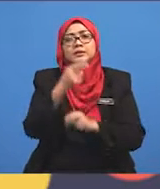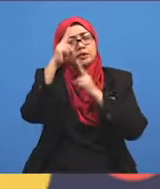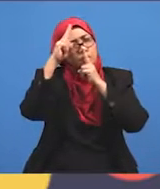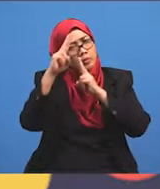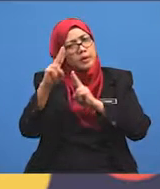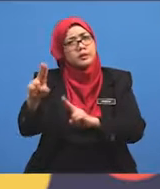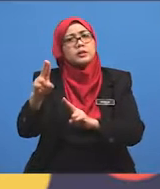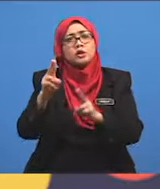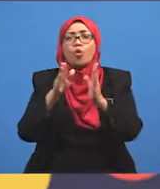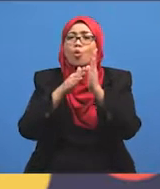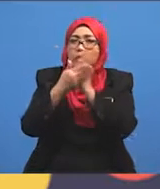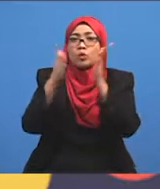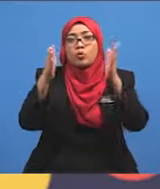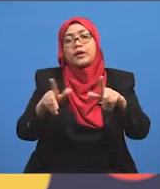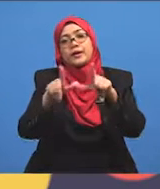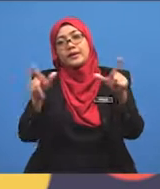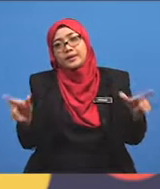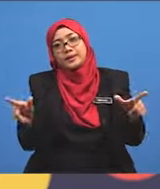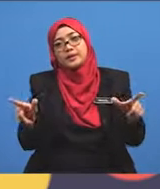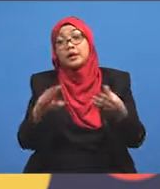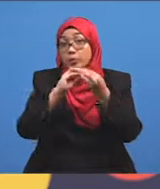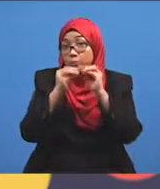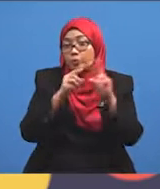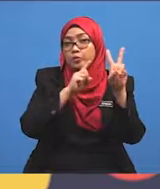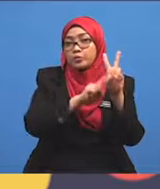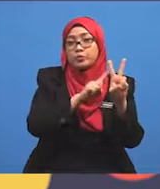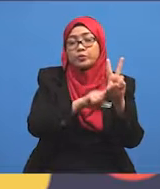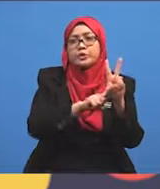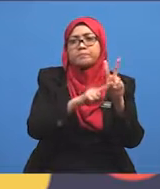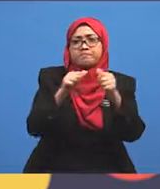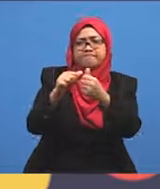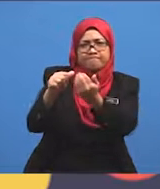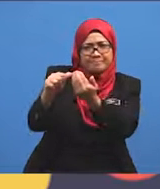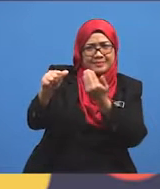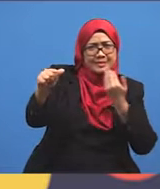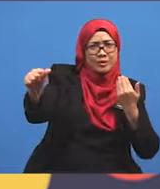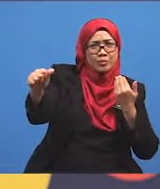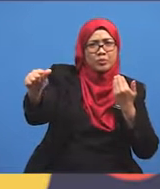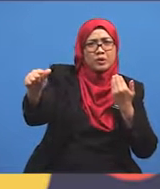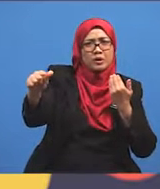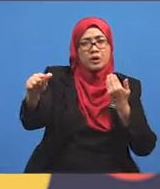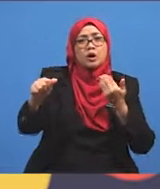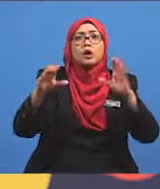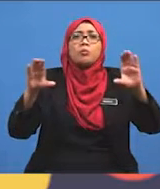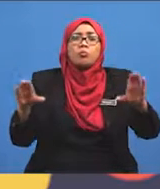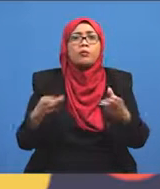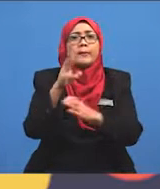lain. Manakala yang kedua ialah menghindarkan diri daripada terjerumus ke arah perbuatan